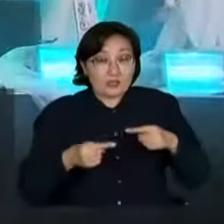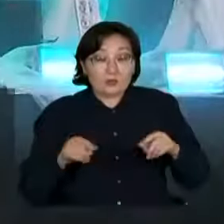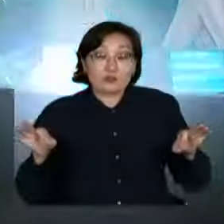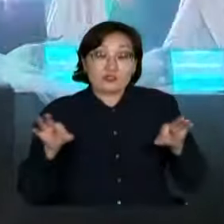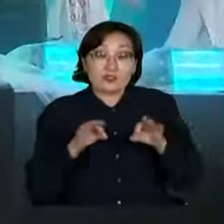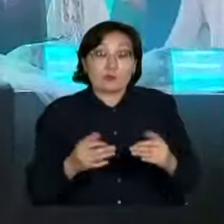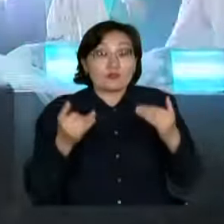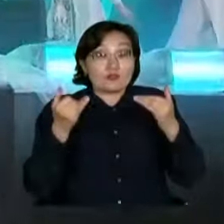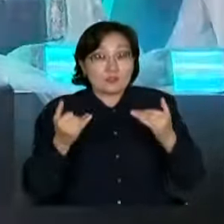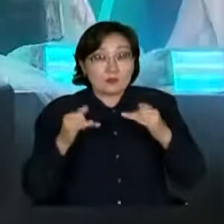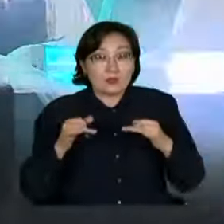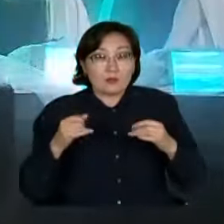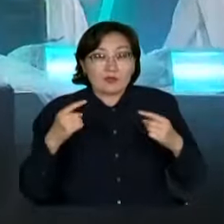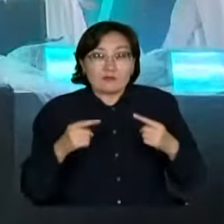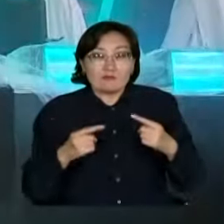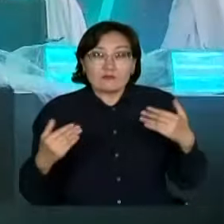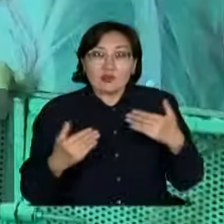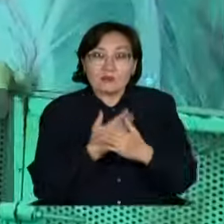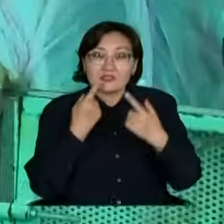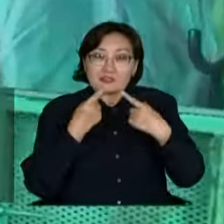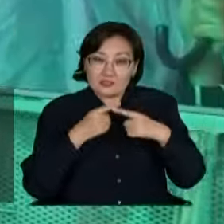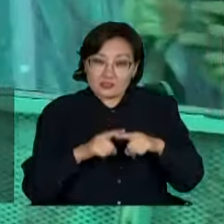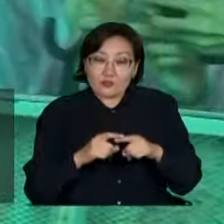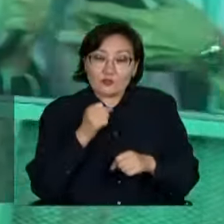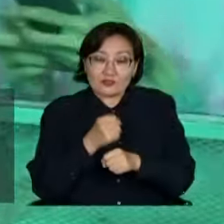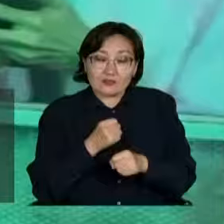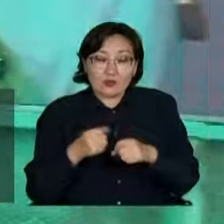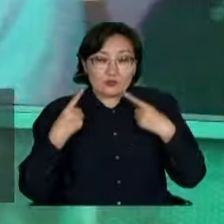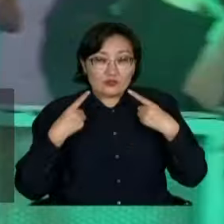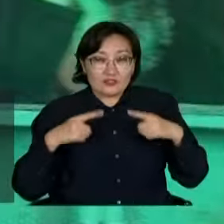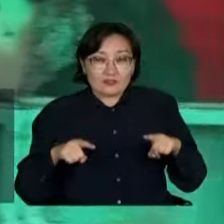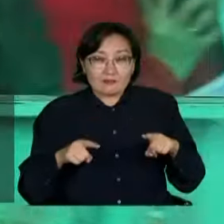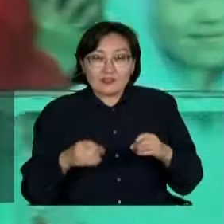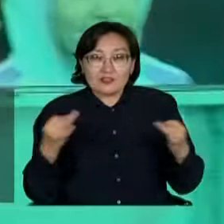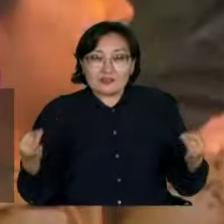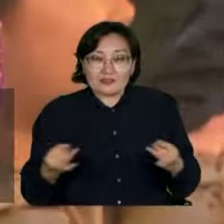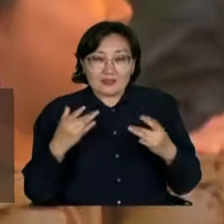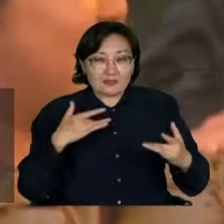мелодии с современными мультимедийными технологиями, создавая уникальные зрелища.